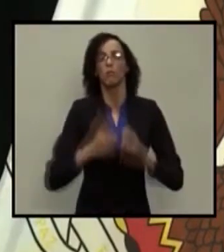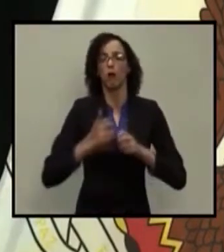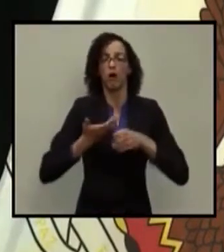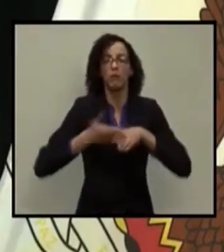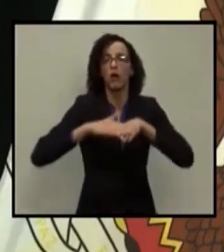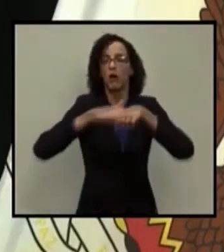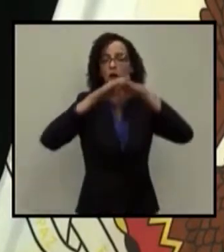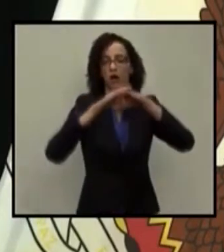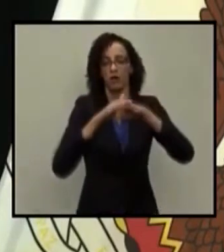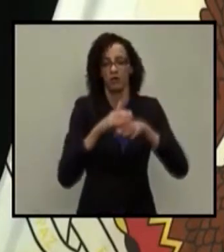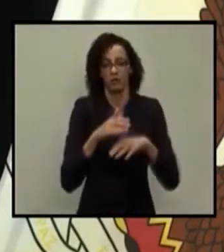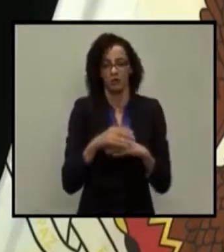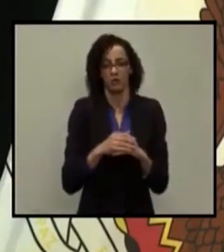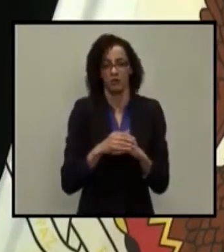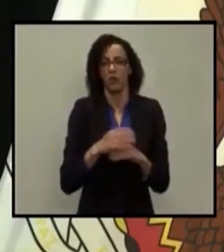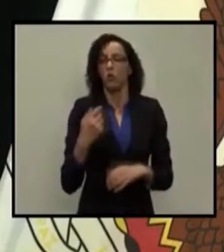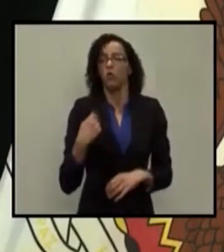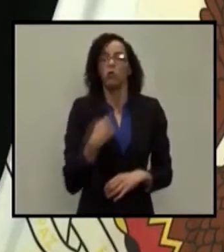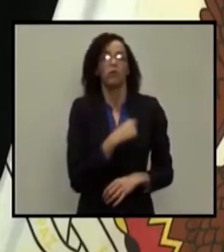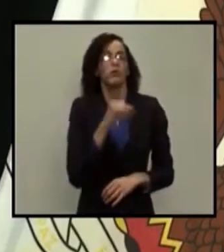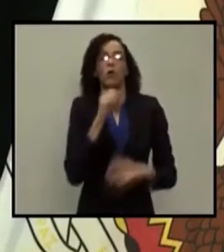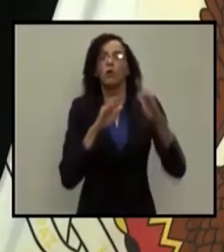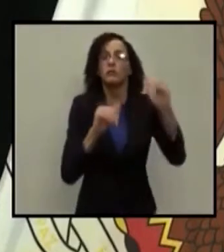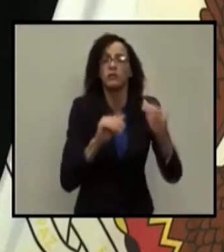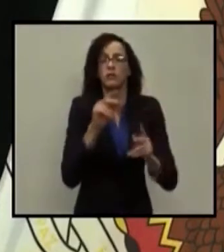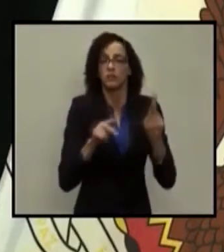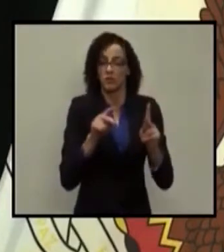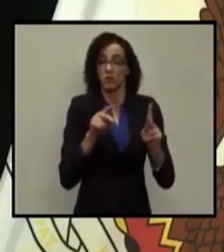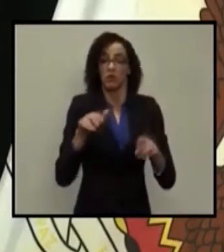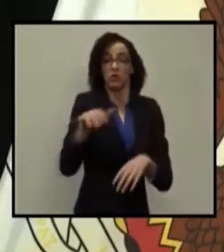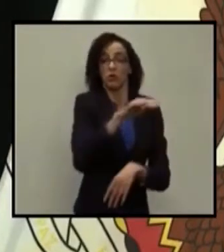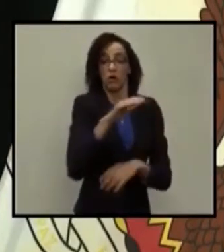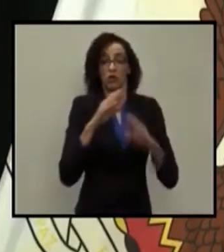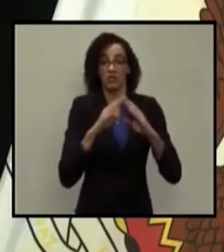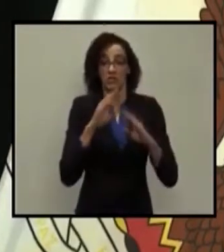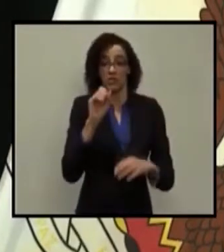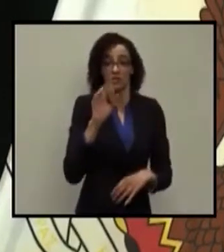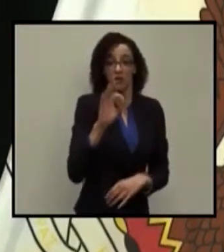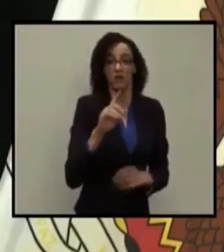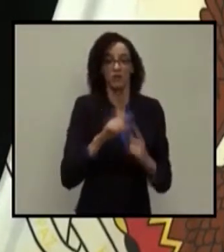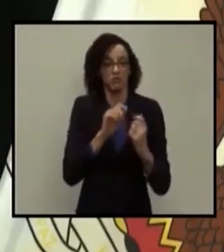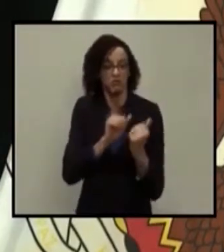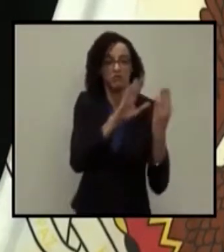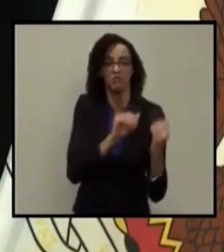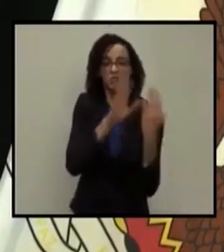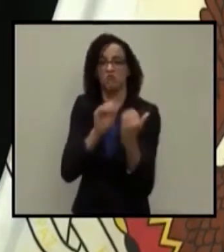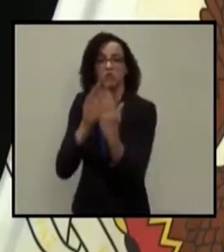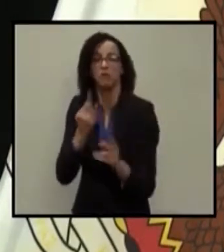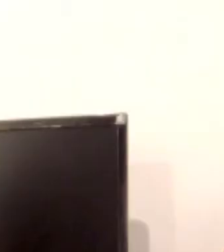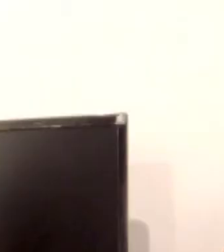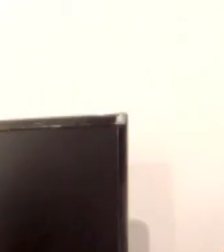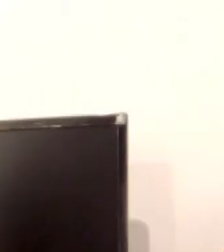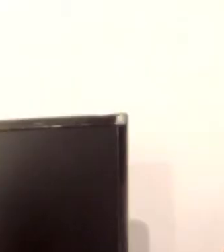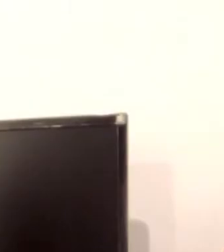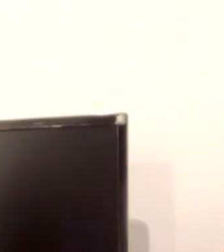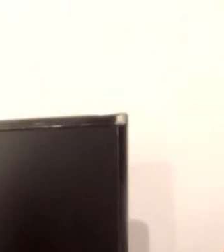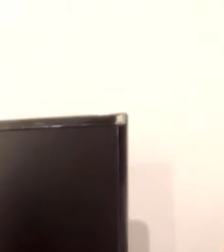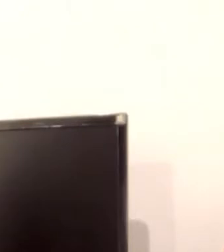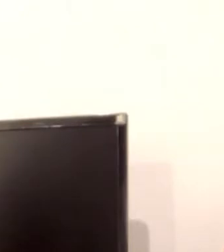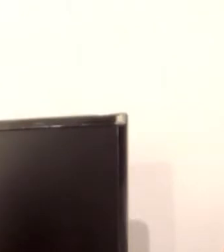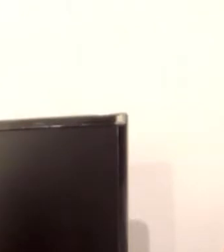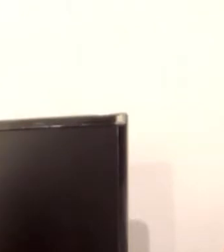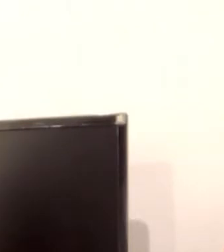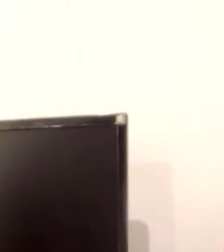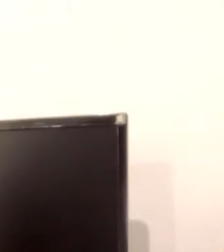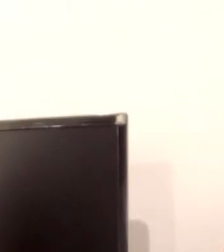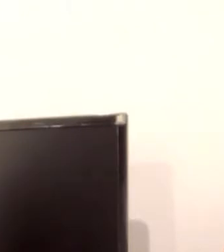to step up and police anyone other than the people who work for the San Francisco Police Department. 市民外